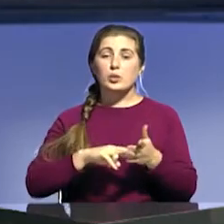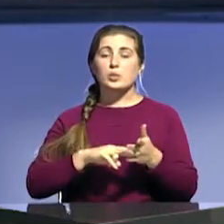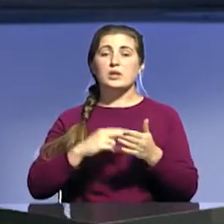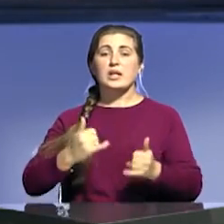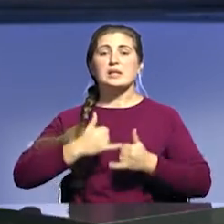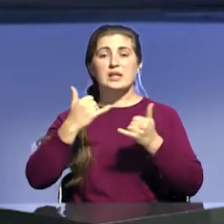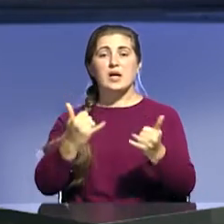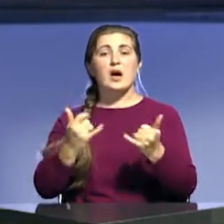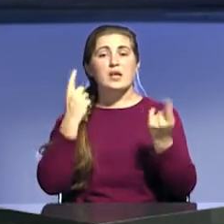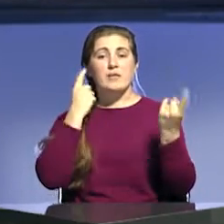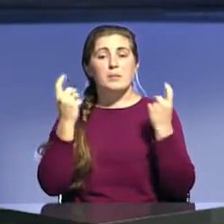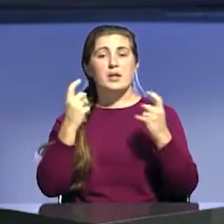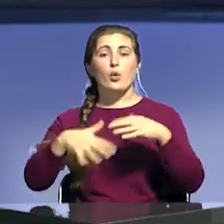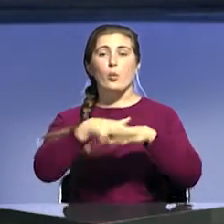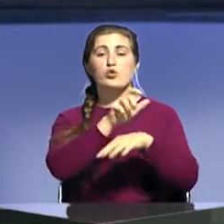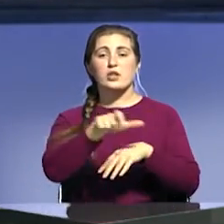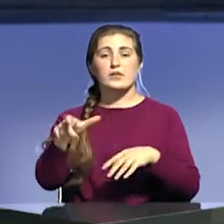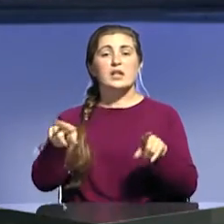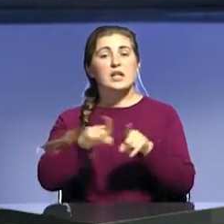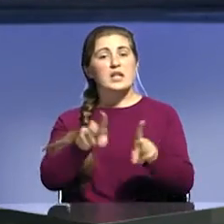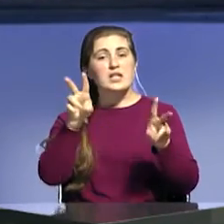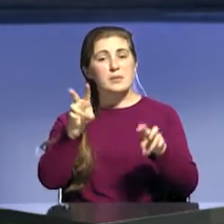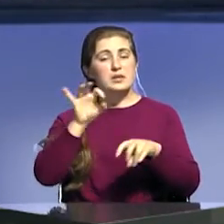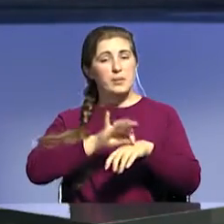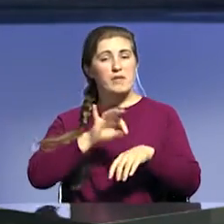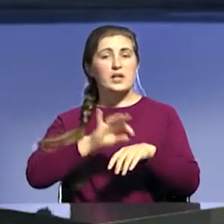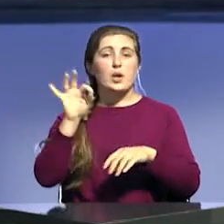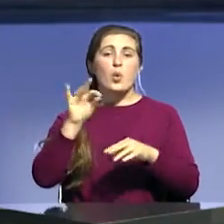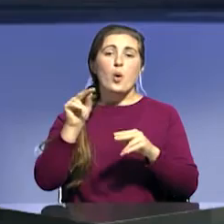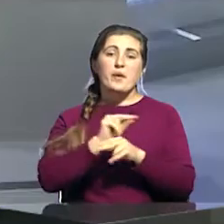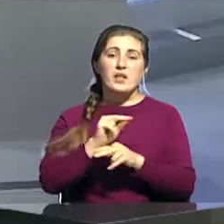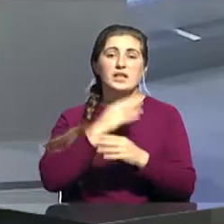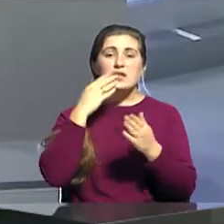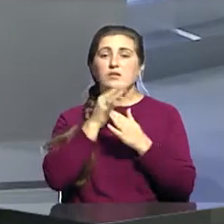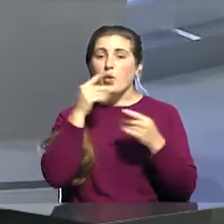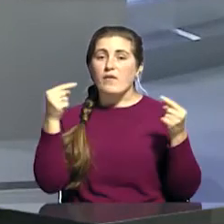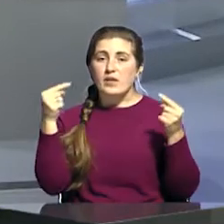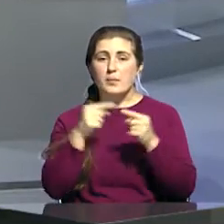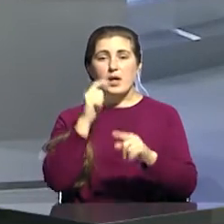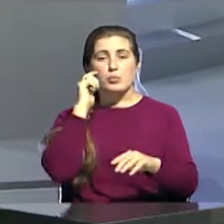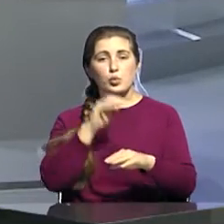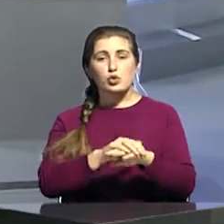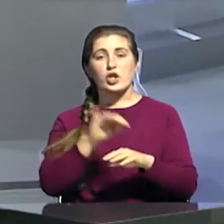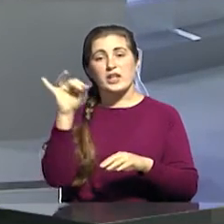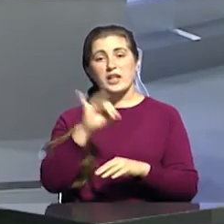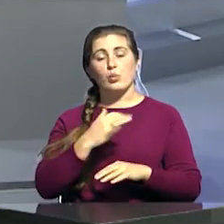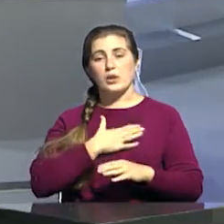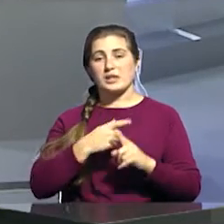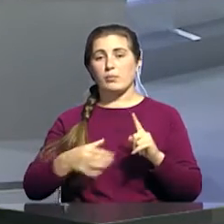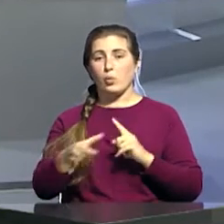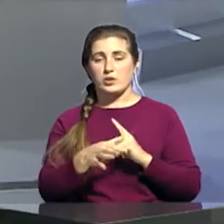для информирования общественности о таких заболеваниях, об их профилактике, своевременном обнаружении непосредственно у нас на